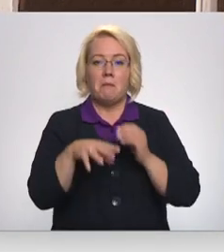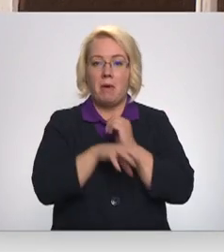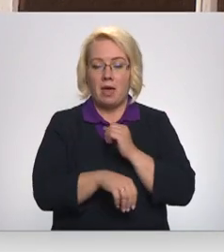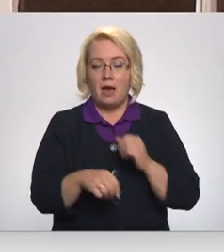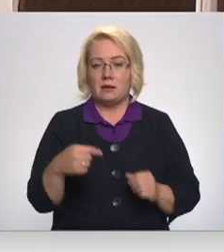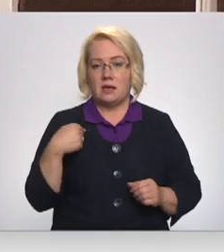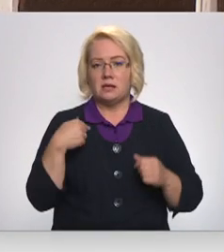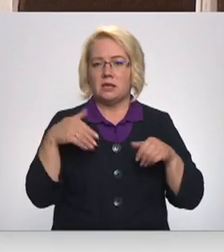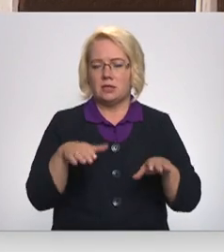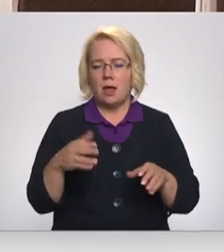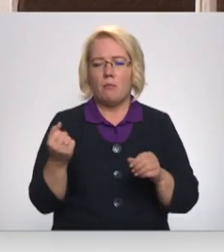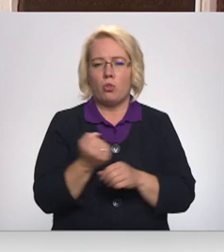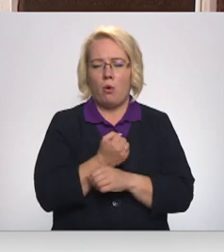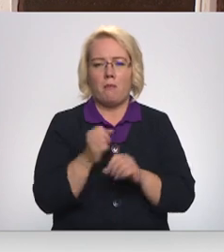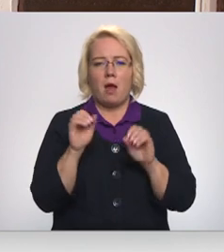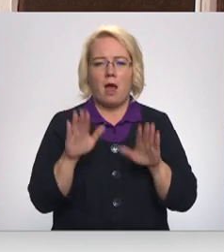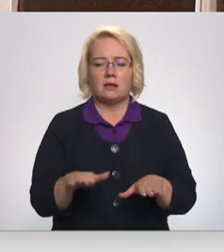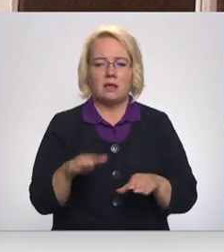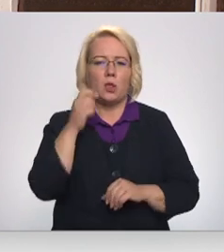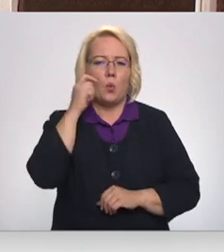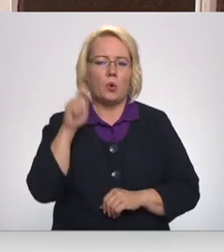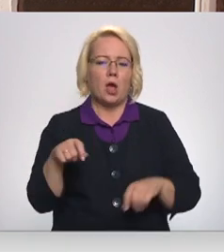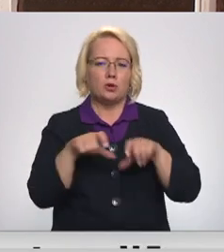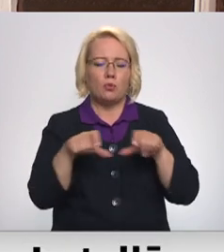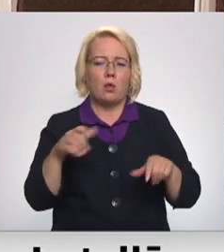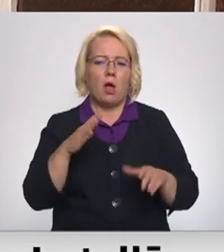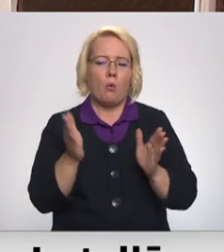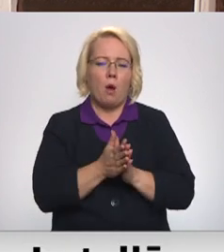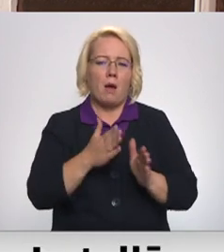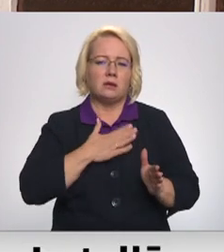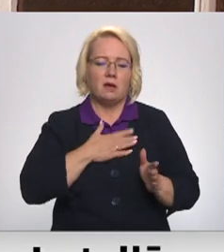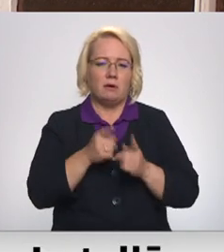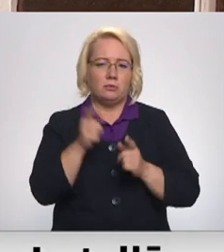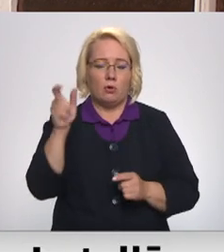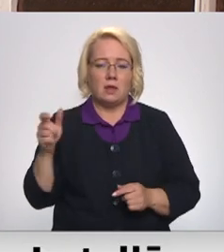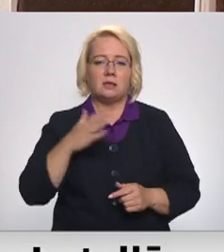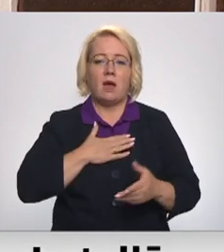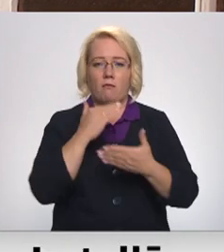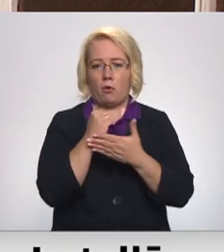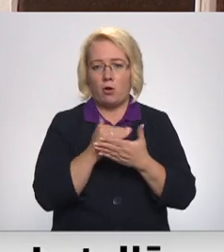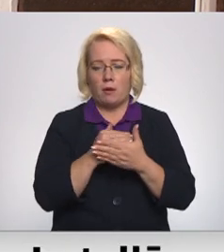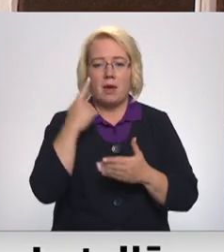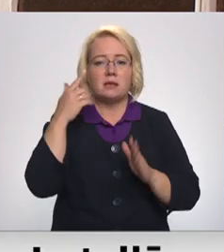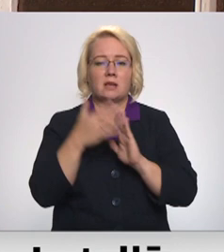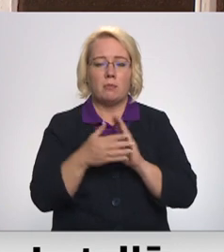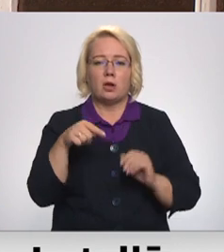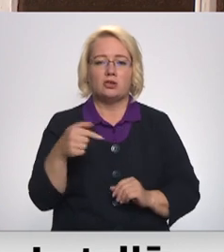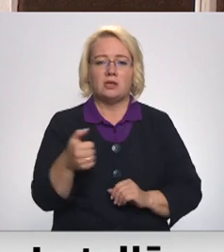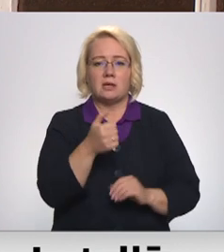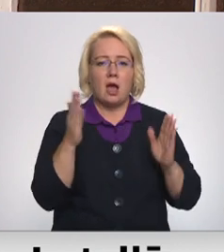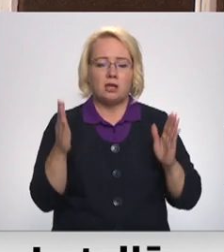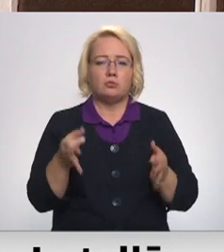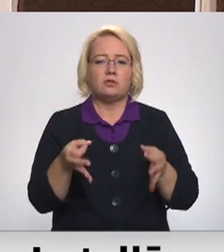Beigās izlēmu tomēr viņus atstāt ukraiņu skolā ar saviem skolotājiem savu programmu, jo es saprotu, ka šis gads iespējams būs